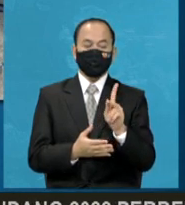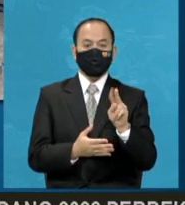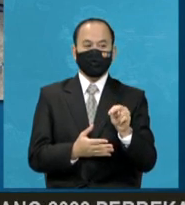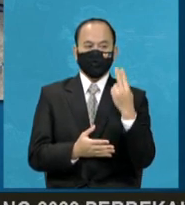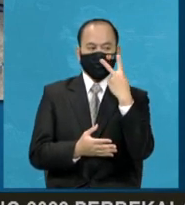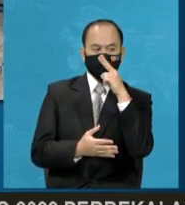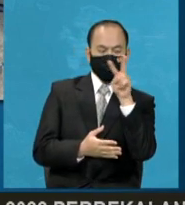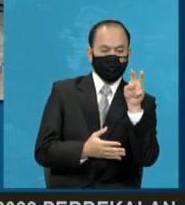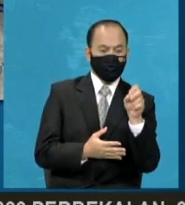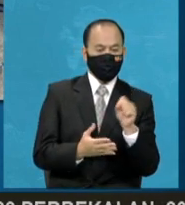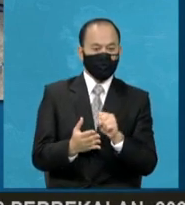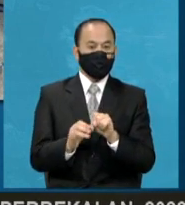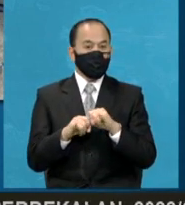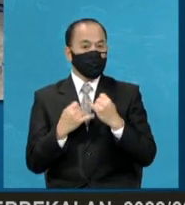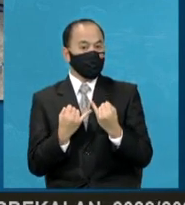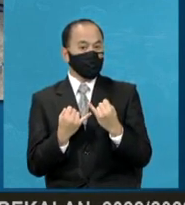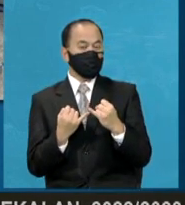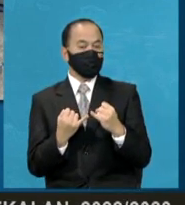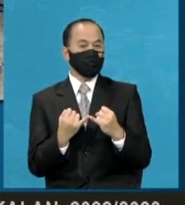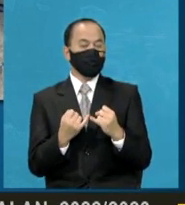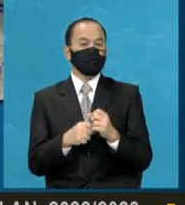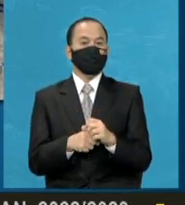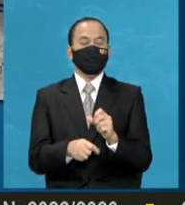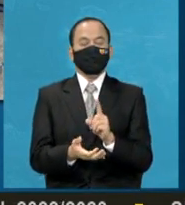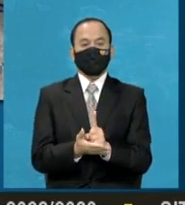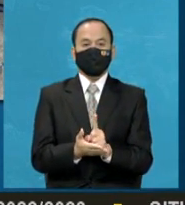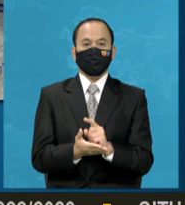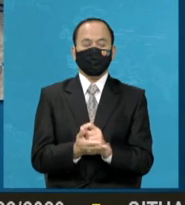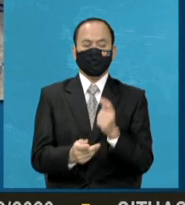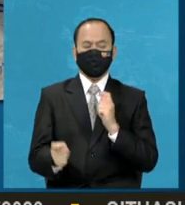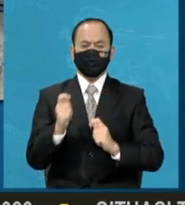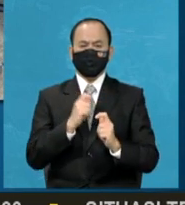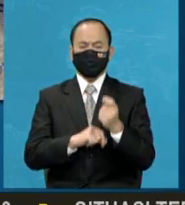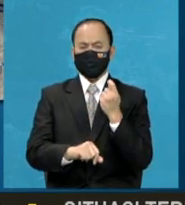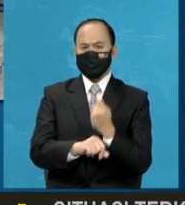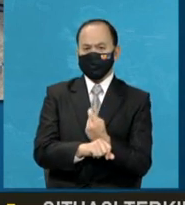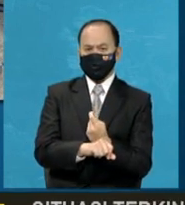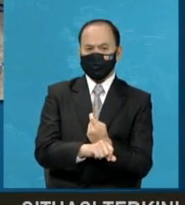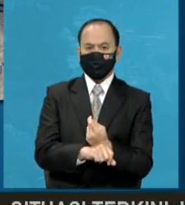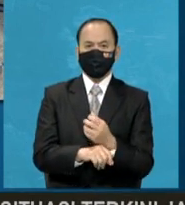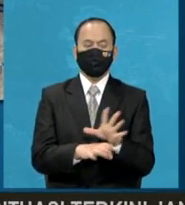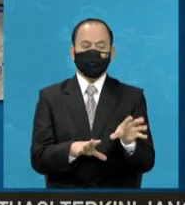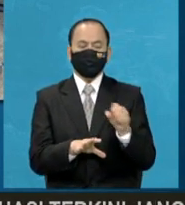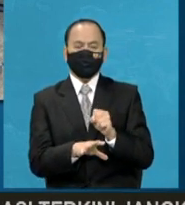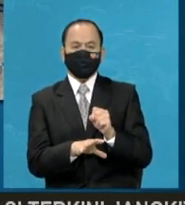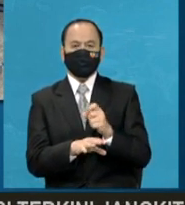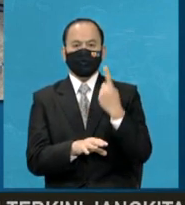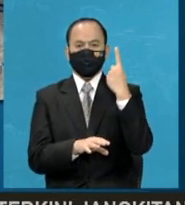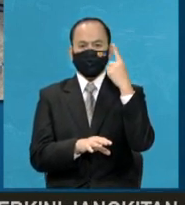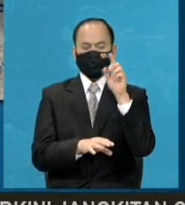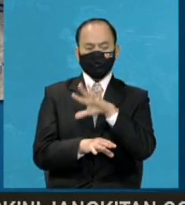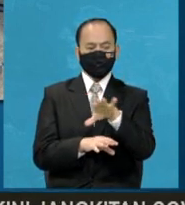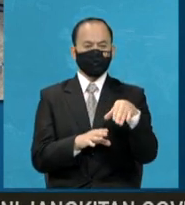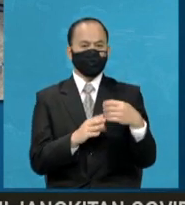situasi dadah di negara ini dan tindakan yang tegas tanpa kompromi akan diambil kepada